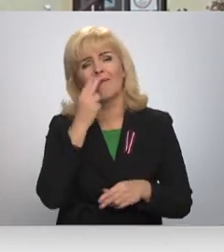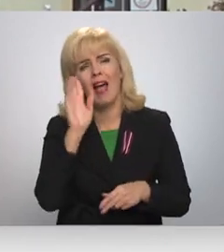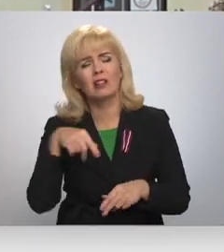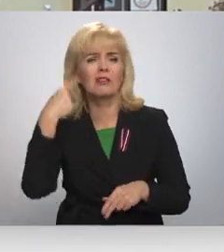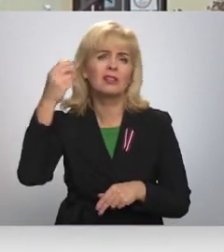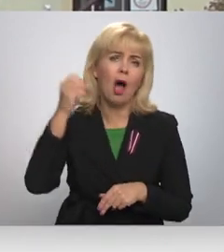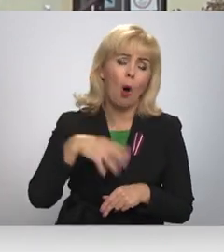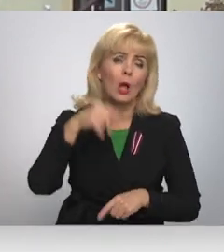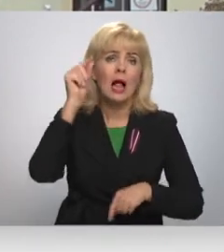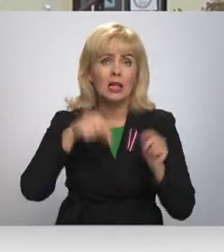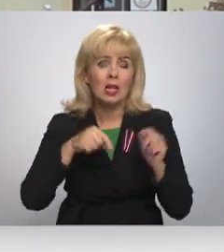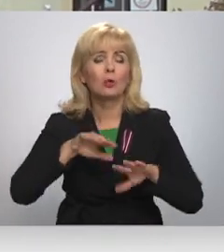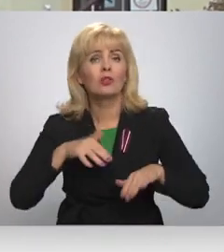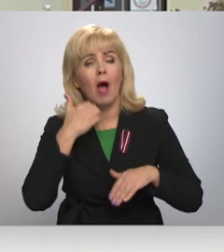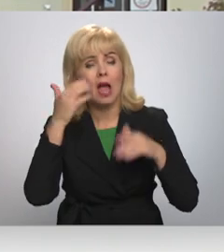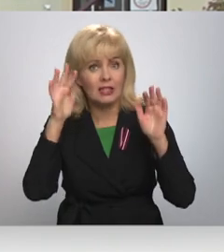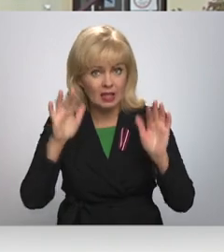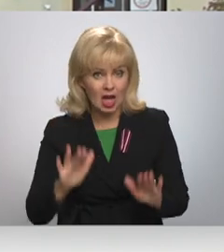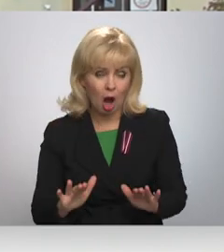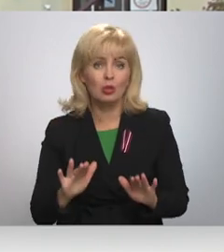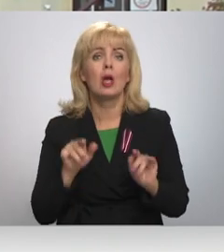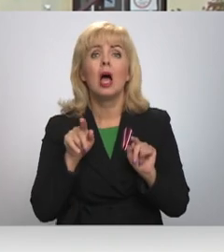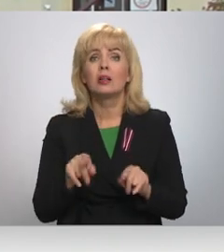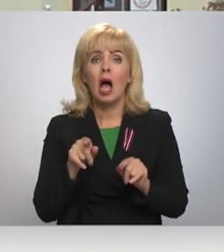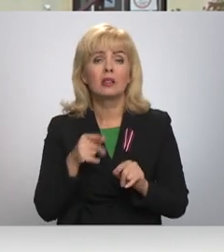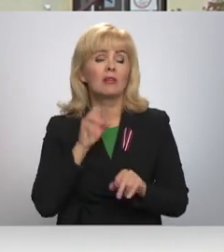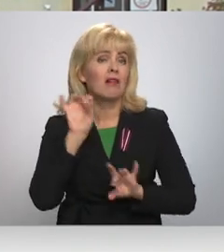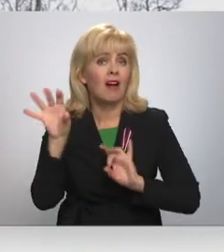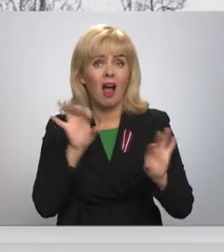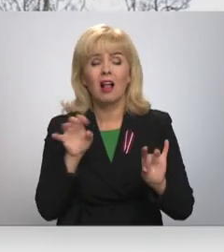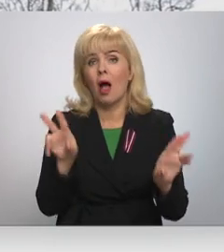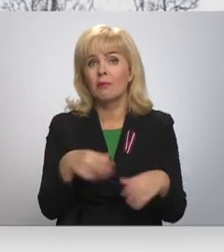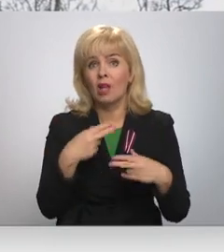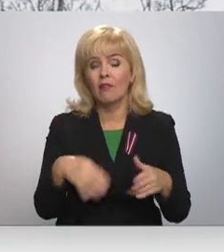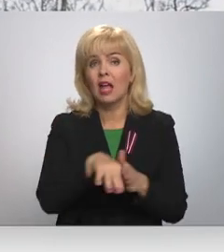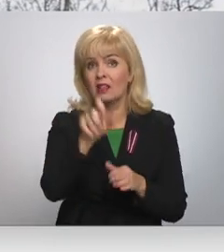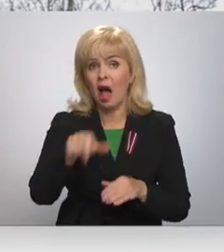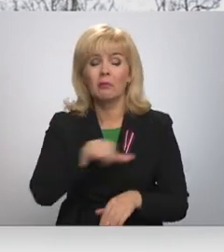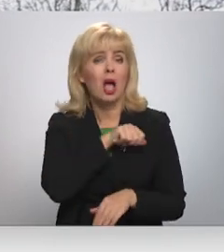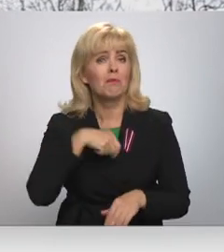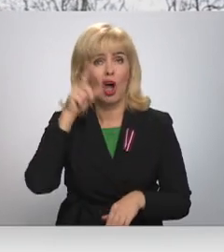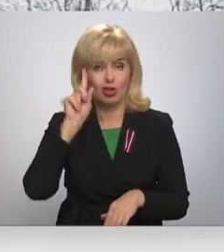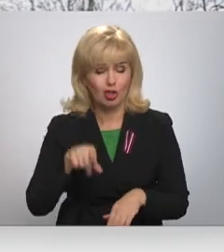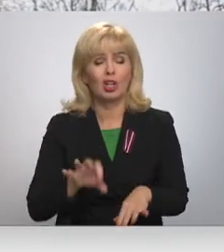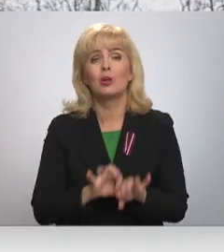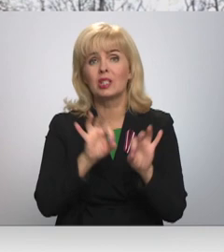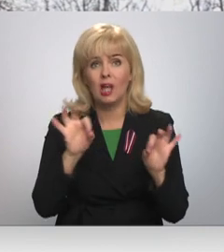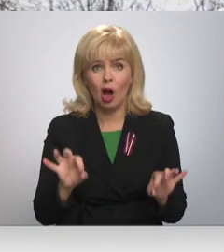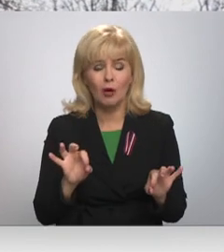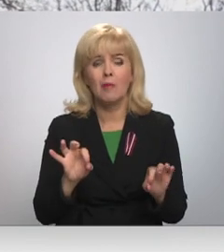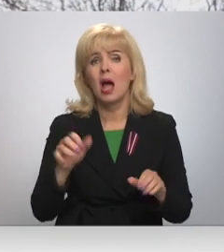spīd, vai lietus līst, vai sniegs snieg. Tā kā nemaz reklāma nav vajadzīga. Dalībnieki paši zina. Sākām ar